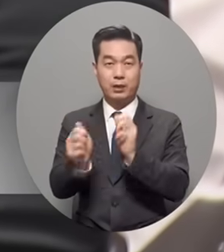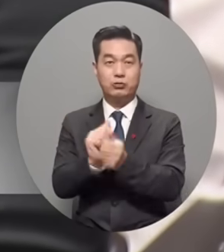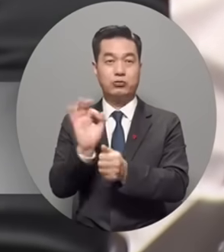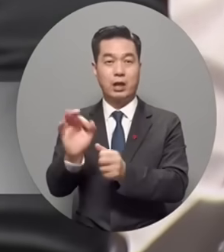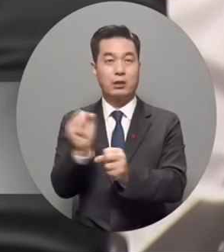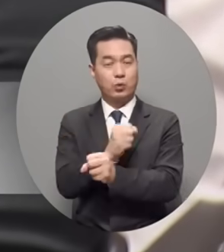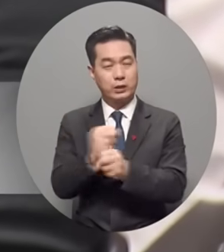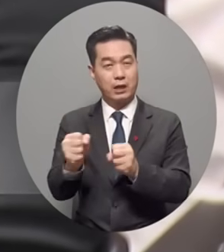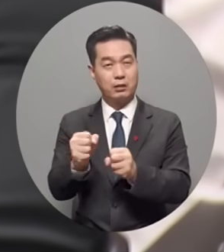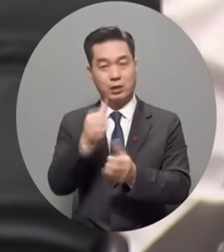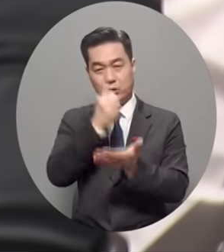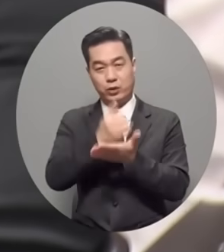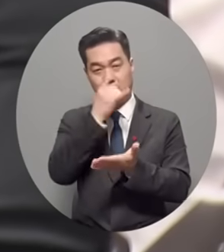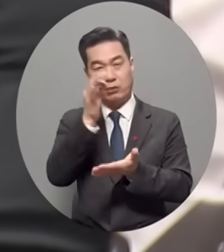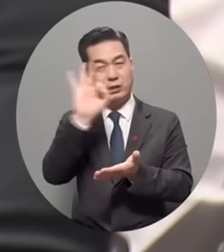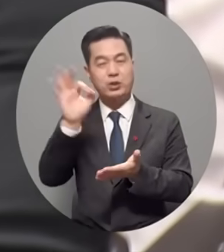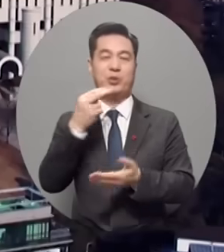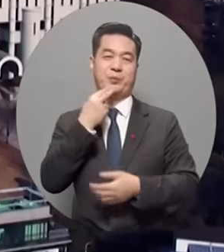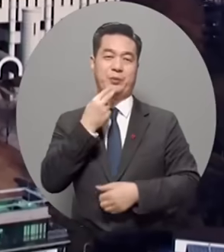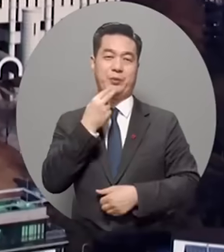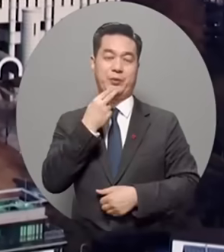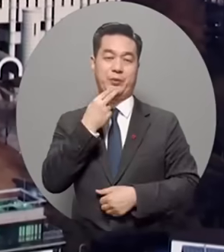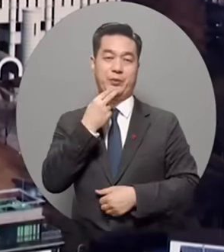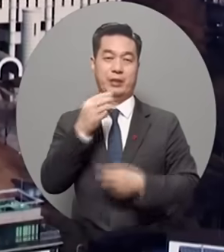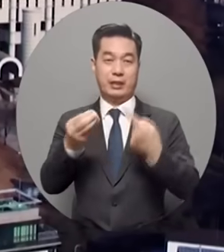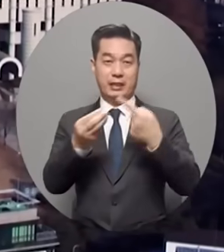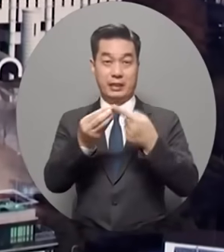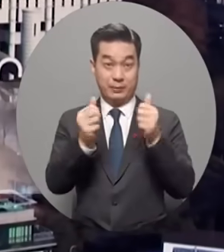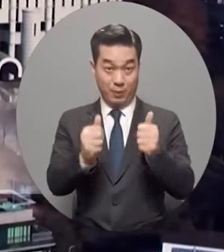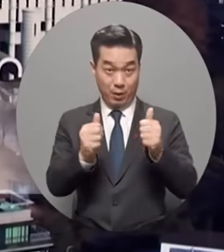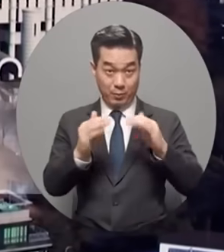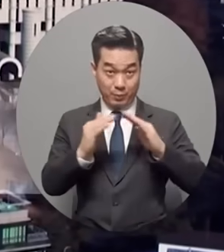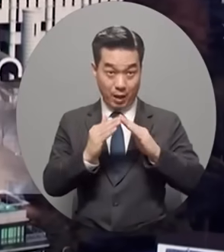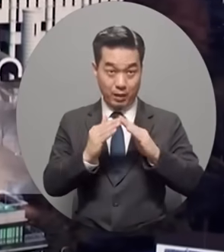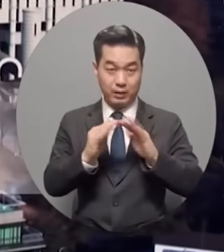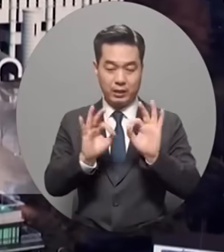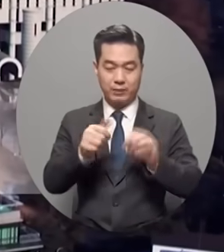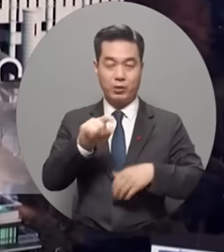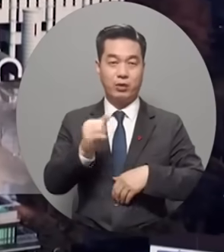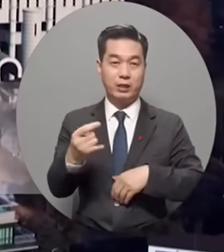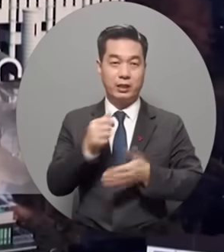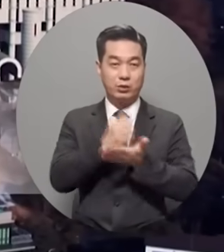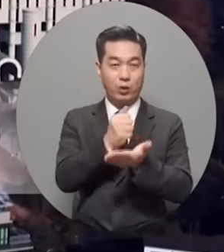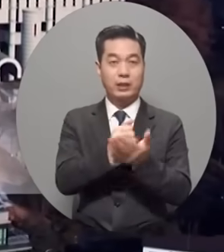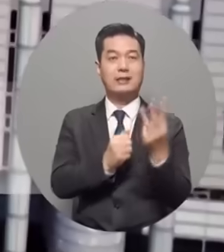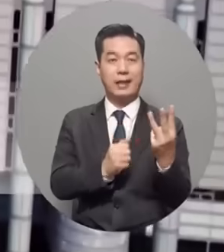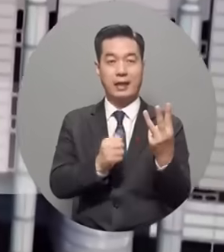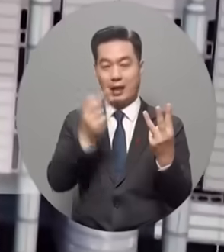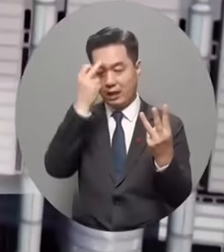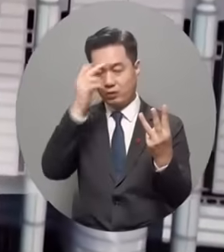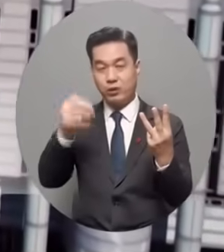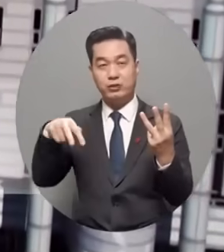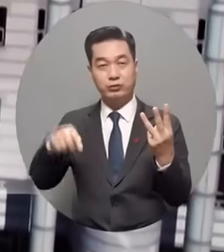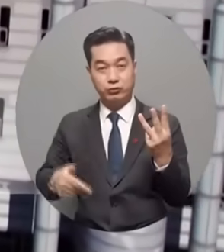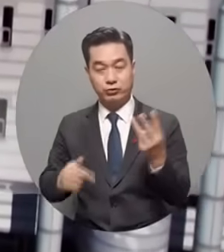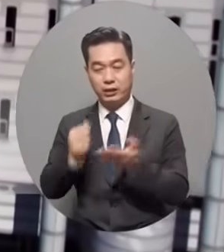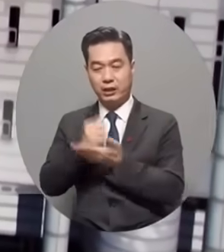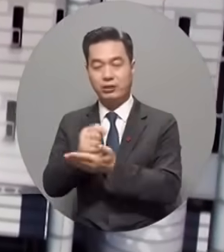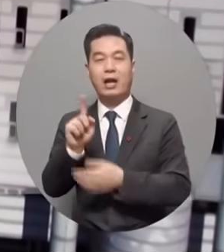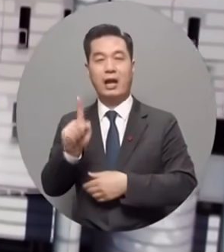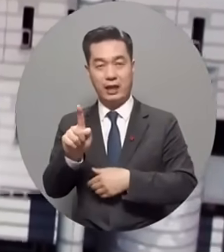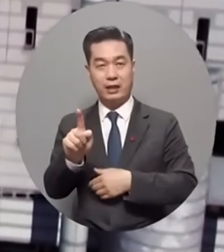유죄로 인정되진 않았습니다. 1심 법원은 김건희 여사 계좌 3개와 장모 최은순 씨 계좌 1개가 주가